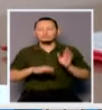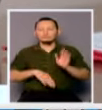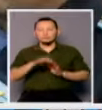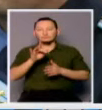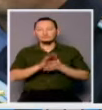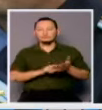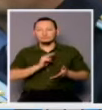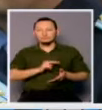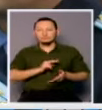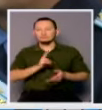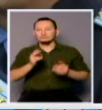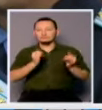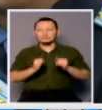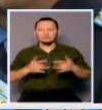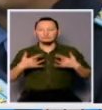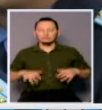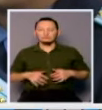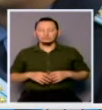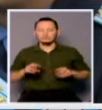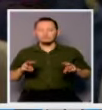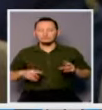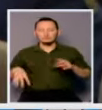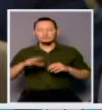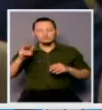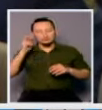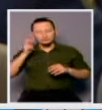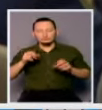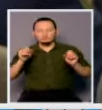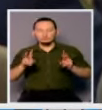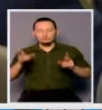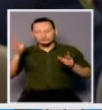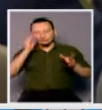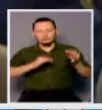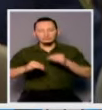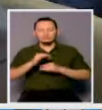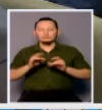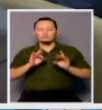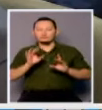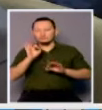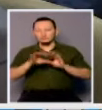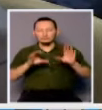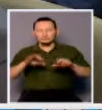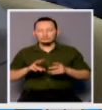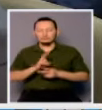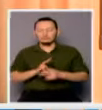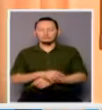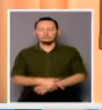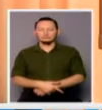продолжат работать дальше. Наряду с этим депутаты выслушали мнение специалистов, их предложения об изменениях в законе.